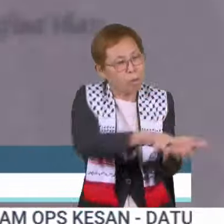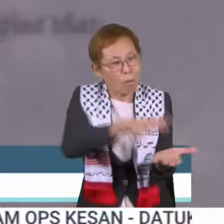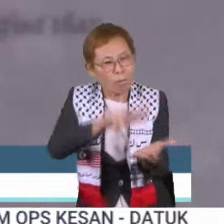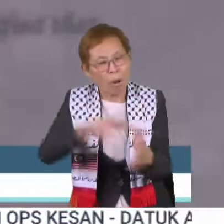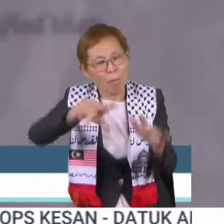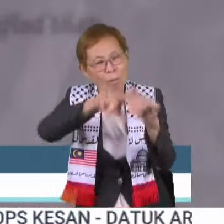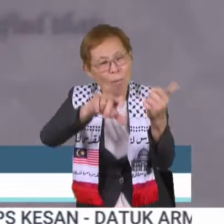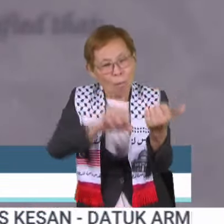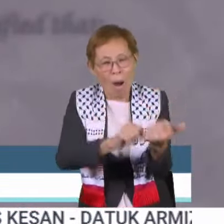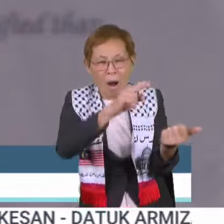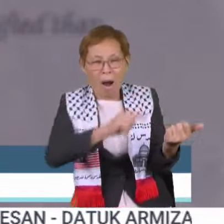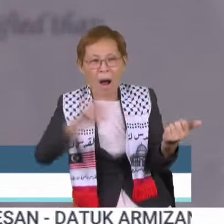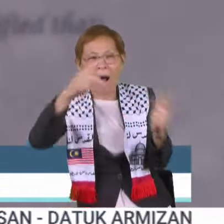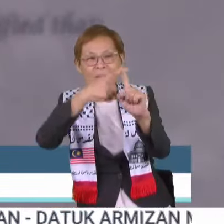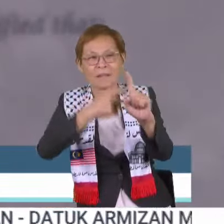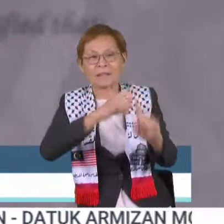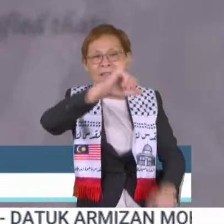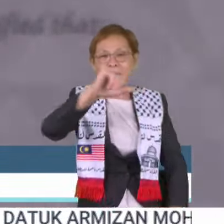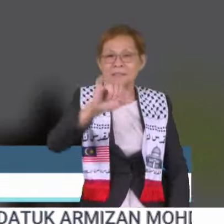pensijilan halal